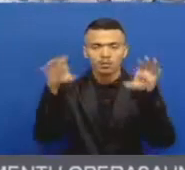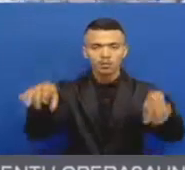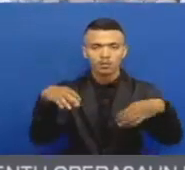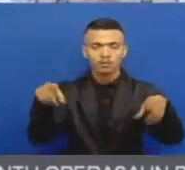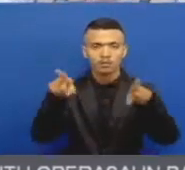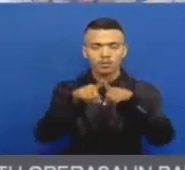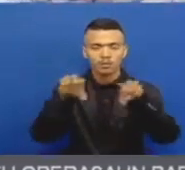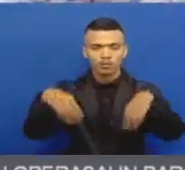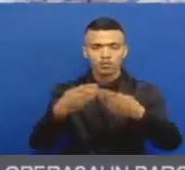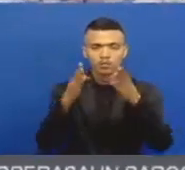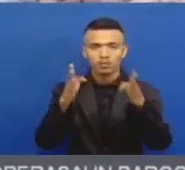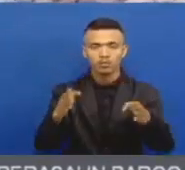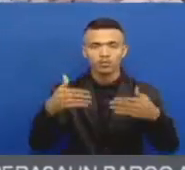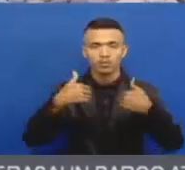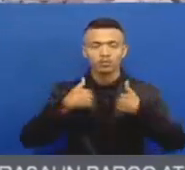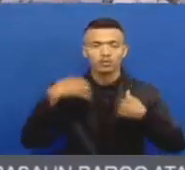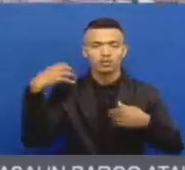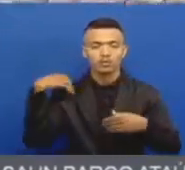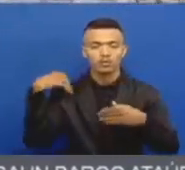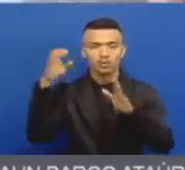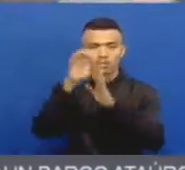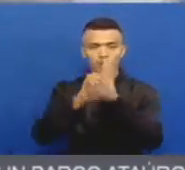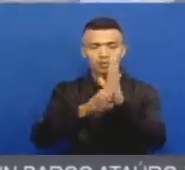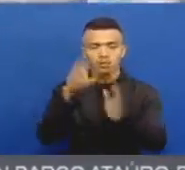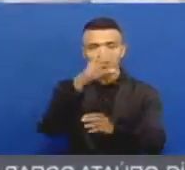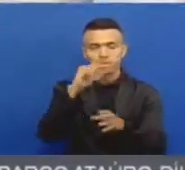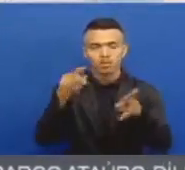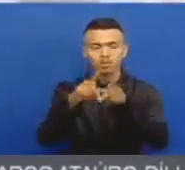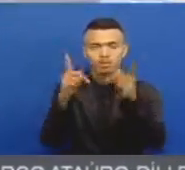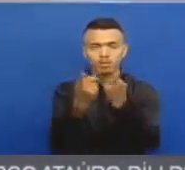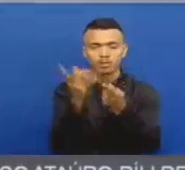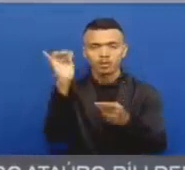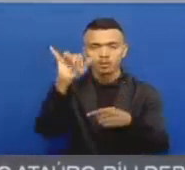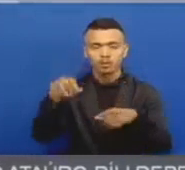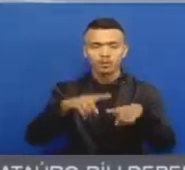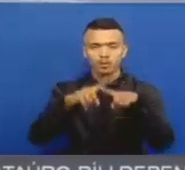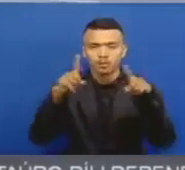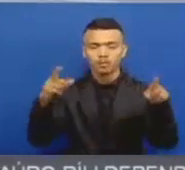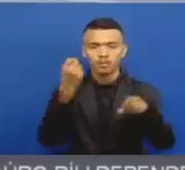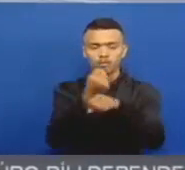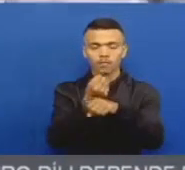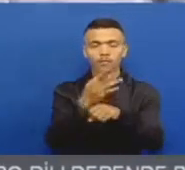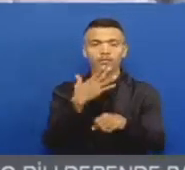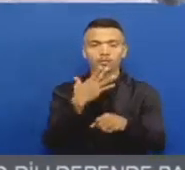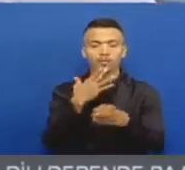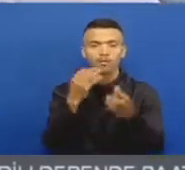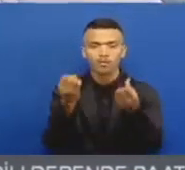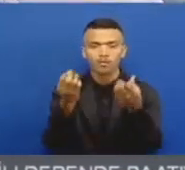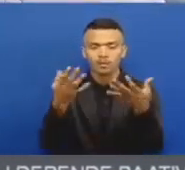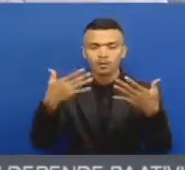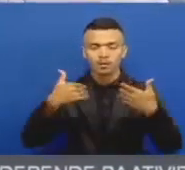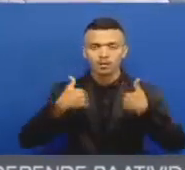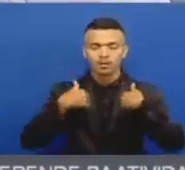a nesse funcionário e a instituição Estado, no empresa Cira, maybe fatuk no kore soing oin ihata si